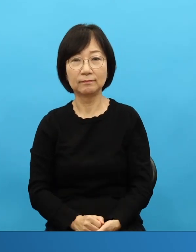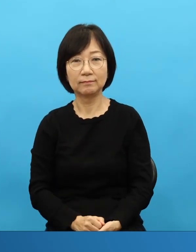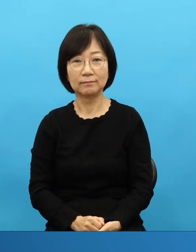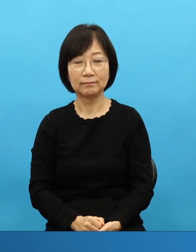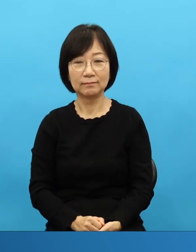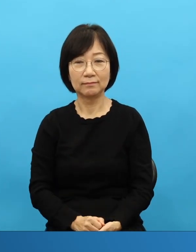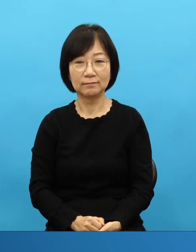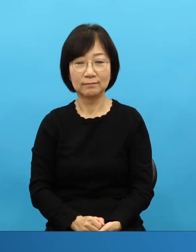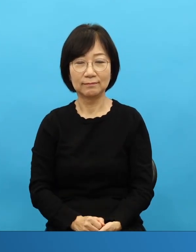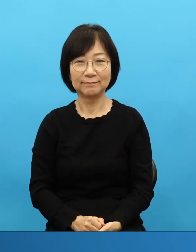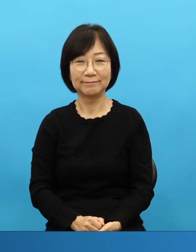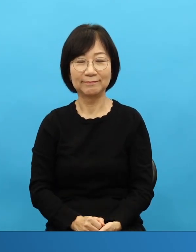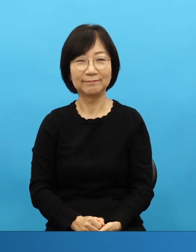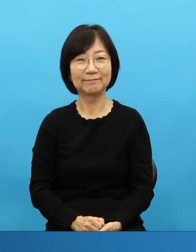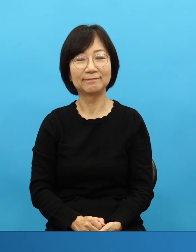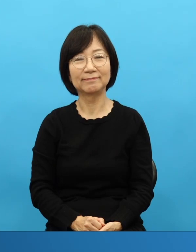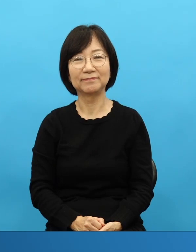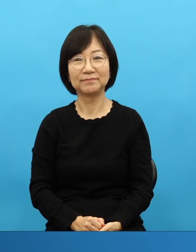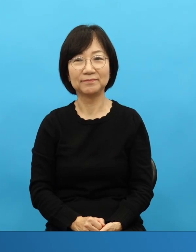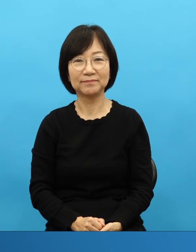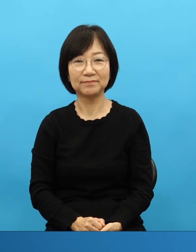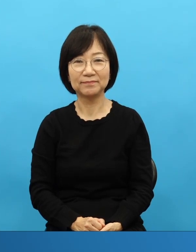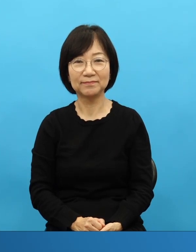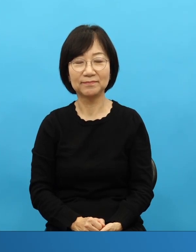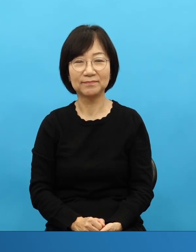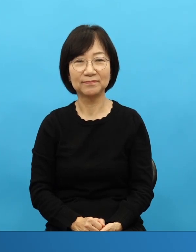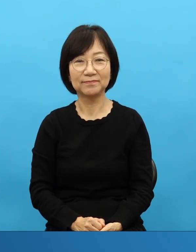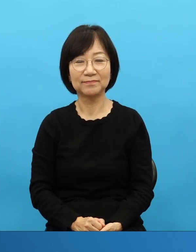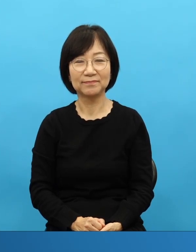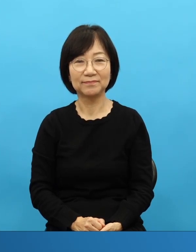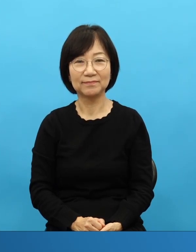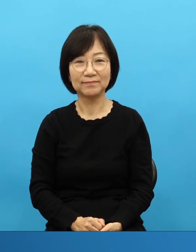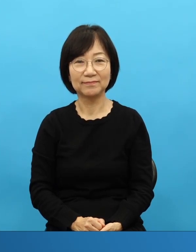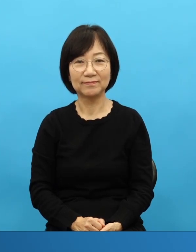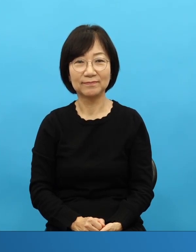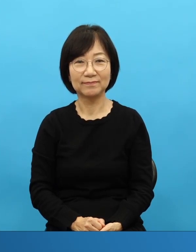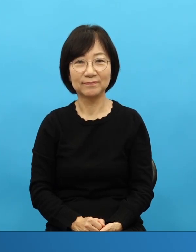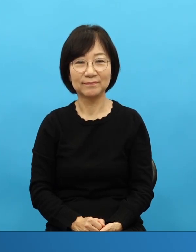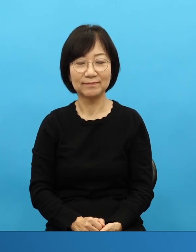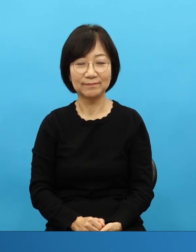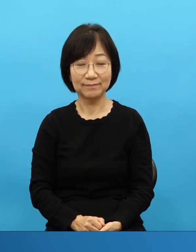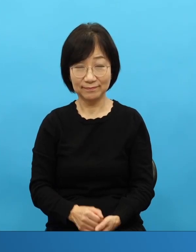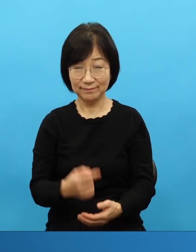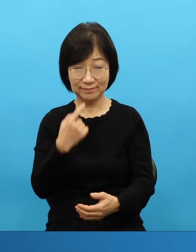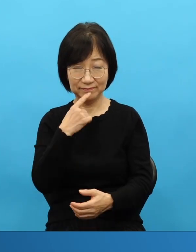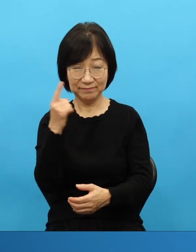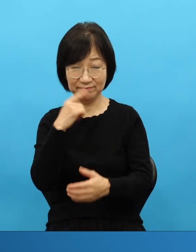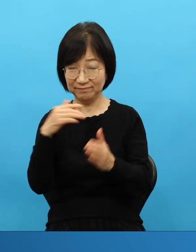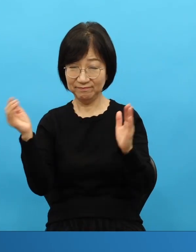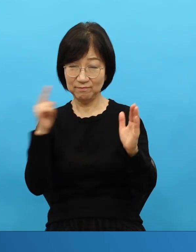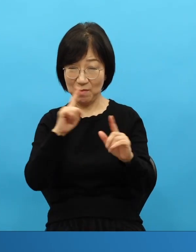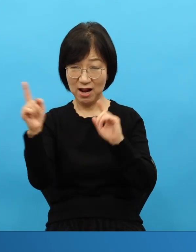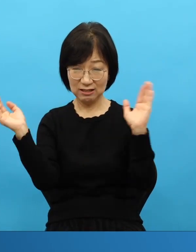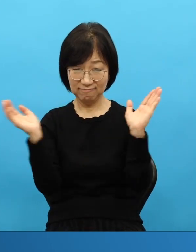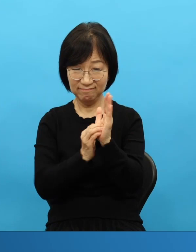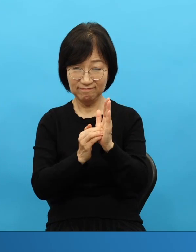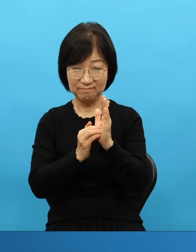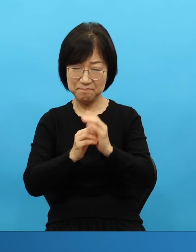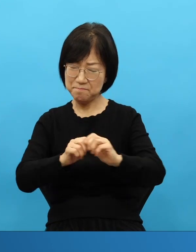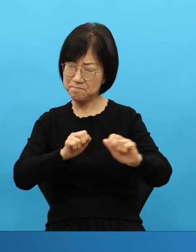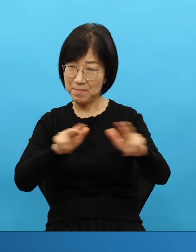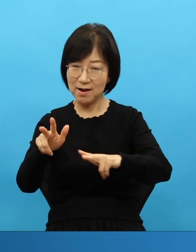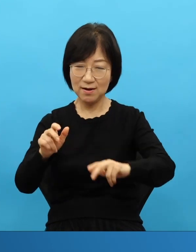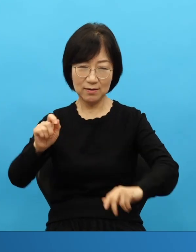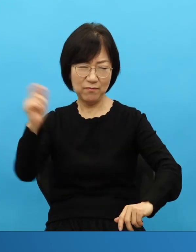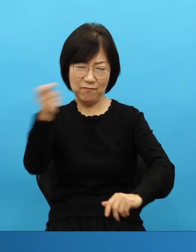끝난 겁니다. And so that was it. 이 말 떨어지자마자 날라 맞았잖아요. That as soon as he said those words, he let that stone fly and